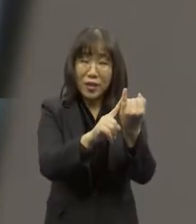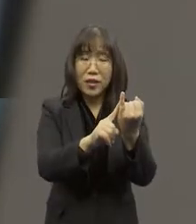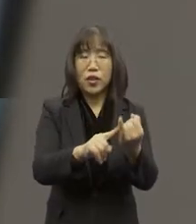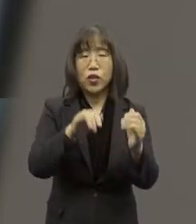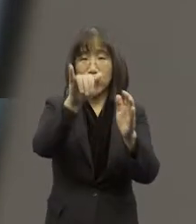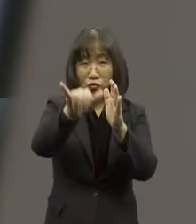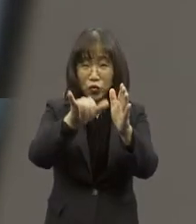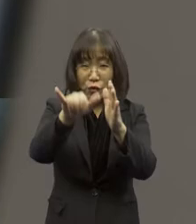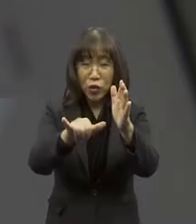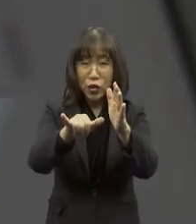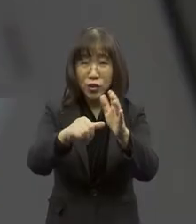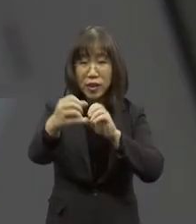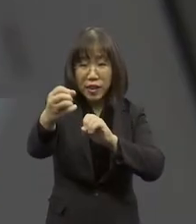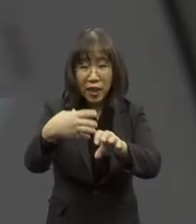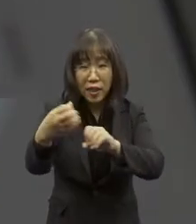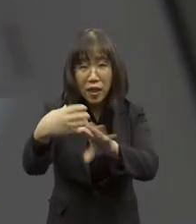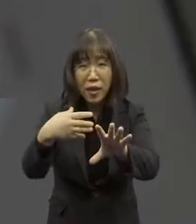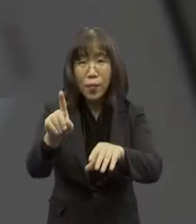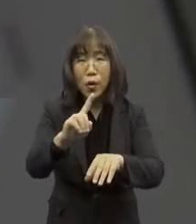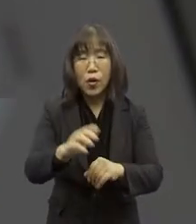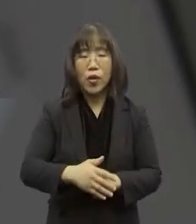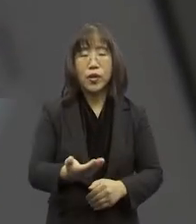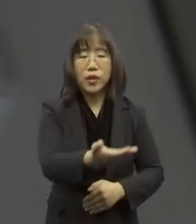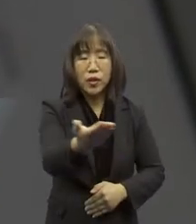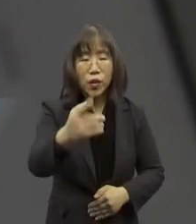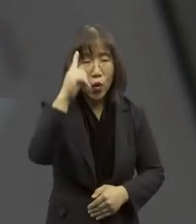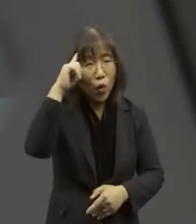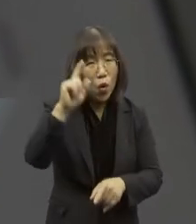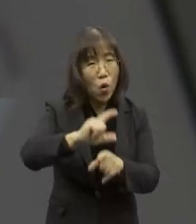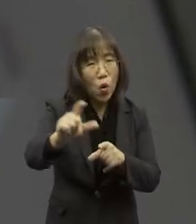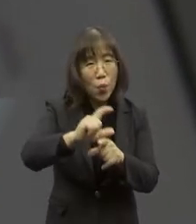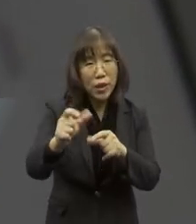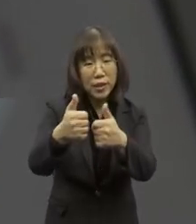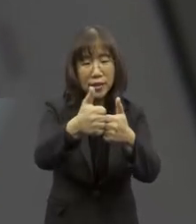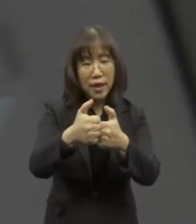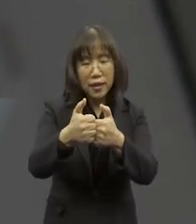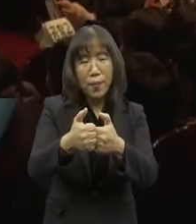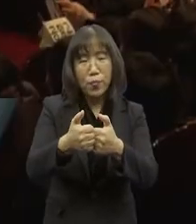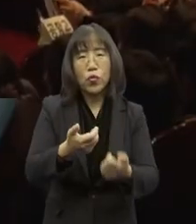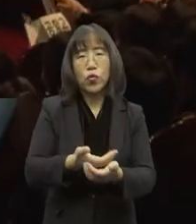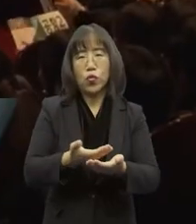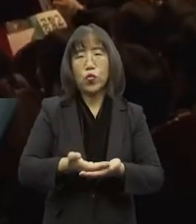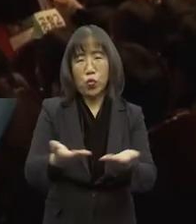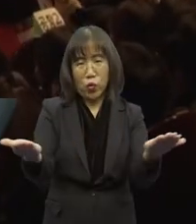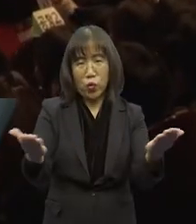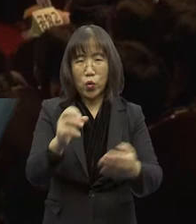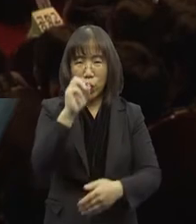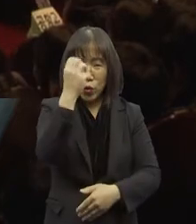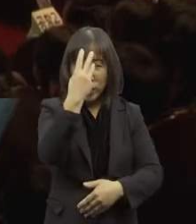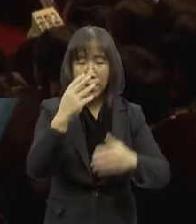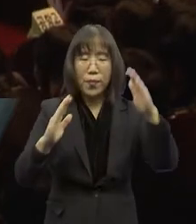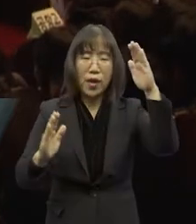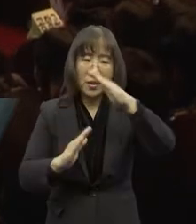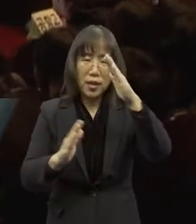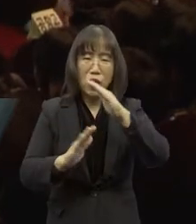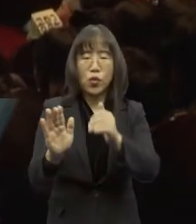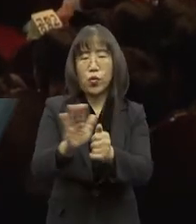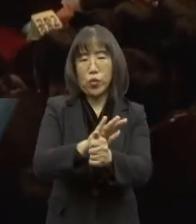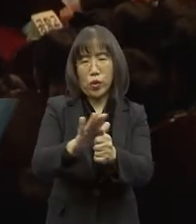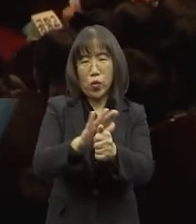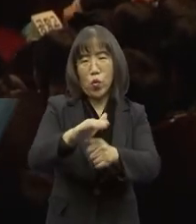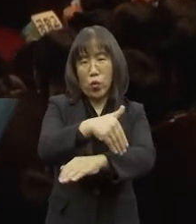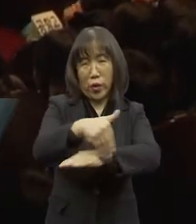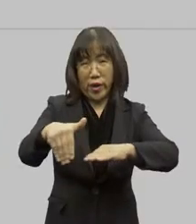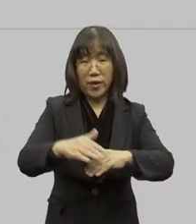오나미는 유튜브 댓글을 통해 학생들과 실시간으로 고민 상담도 주고받으며 수능이 끝난 고3 학생들을